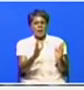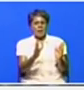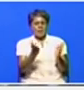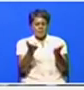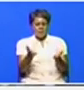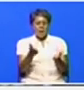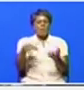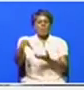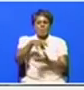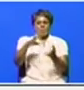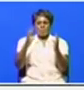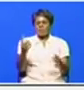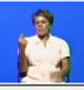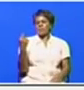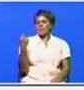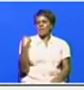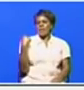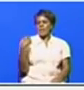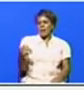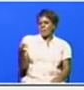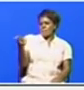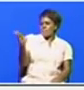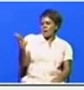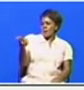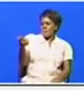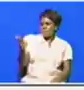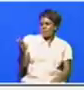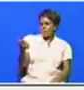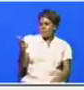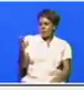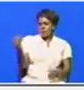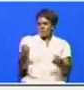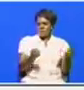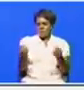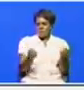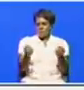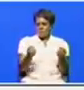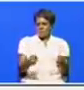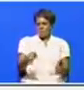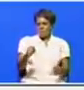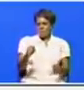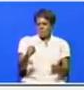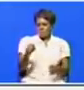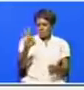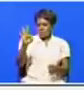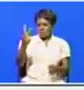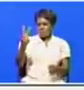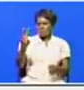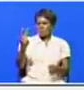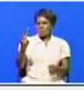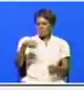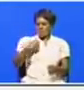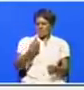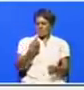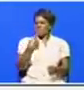linaloleta sintofahamu. Jana Lissu amepigwa risasi, gari yake imepigwa risasi 32, na wenyewe wamesema hivyo makamanda, sio